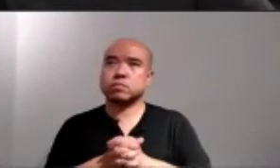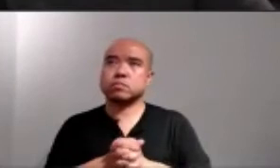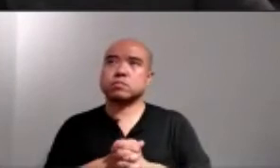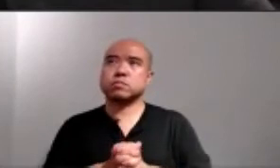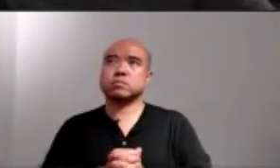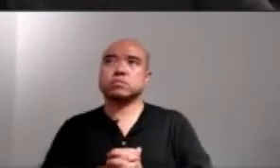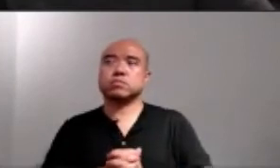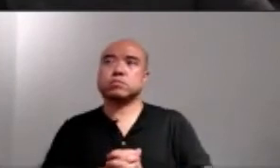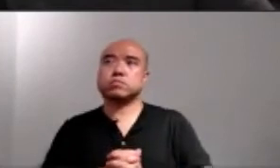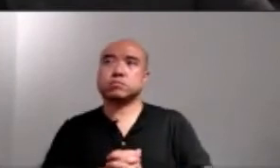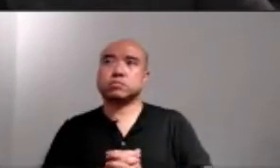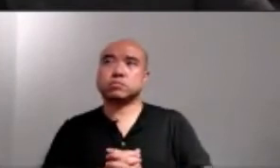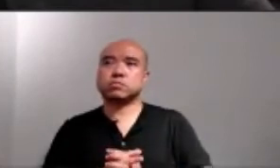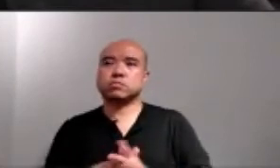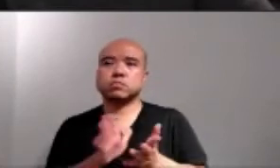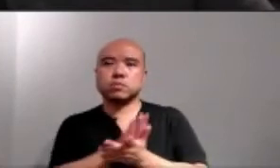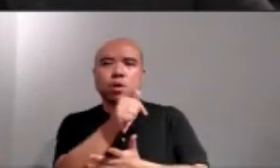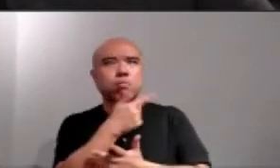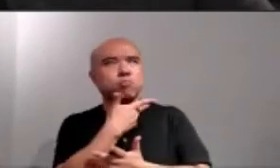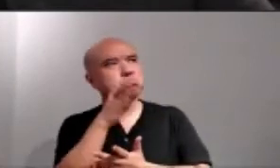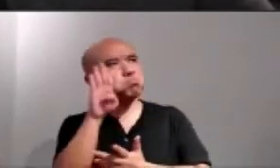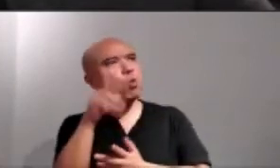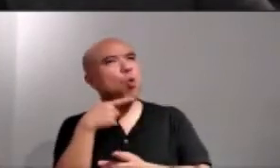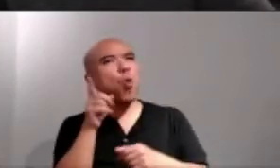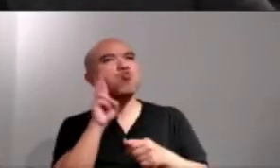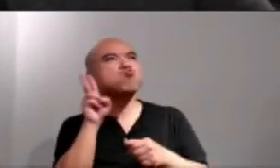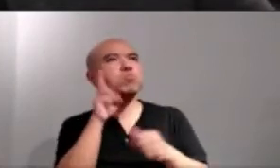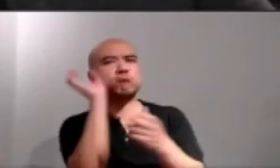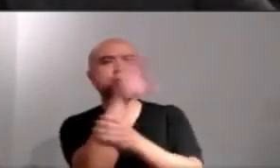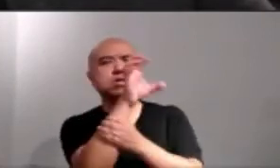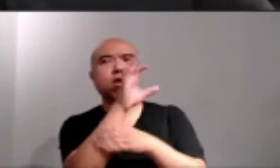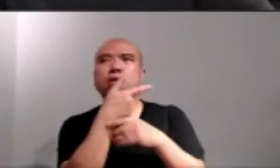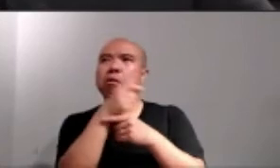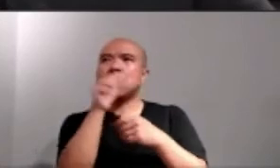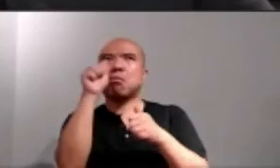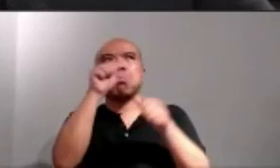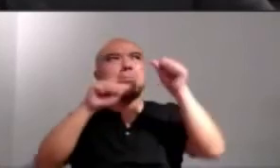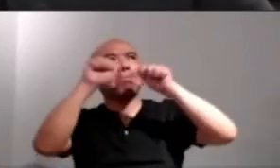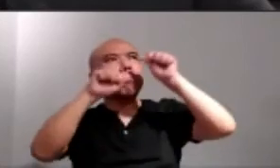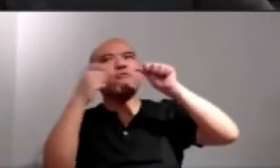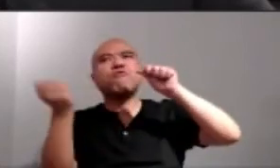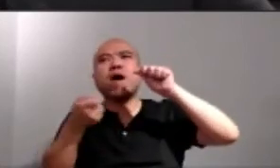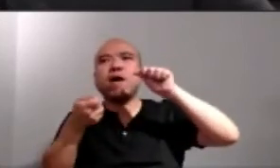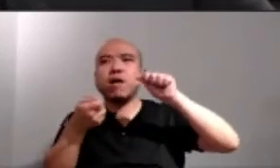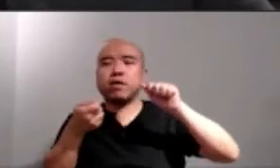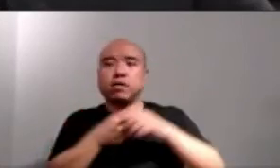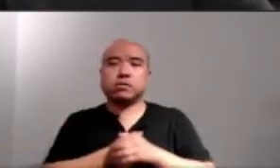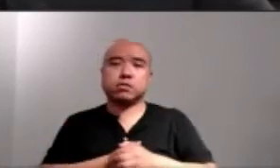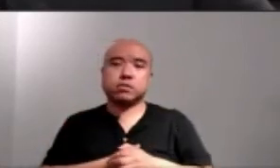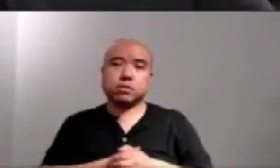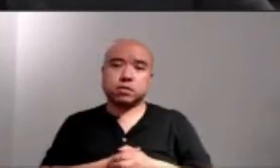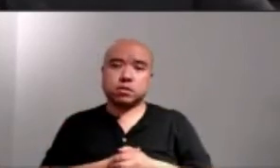咧，我覺得會好似好電影咯，即係既然嘅科技咁快啦，即係短短只不過係喺講緊喺幾十年間，我哋